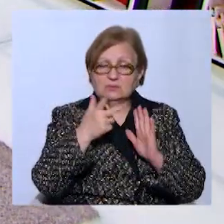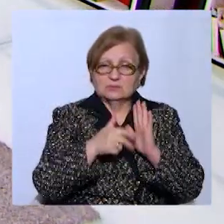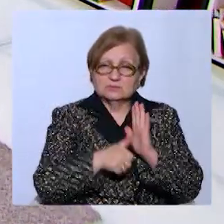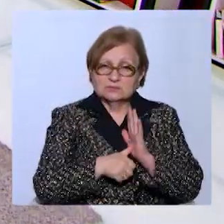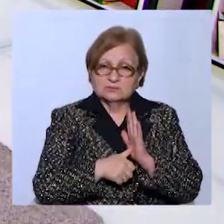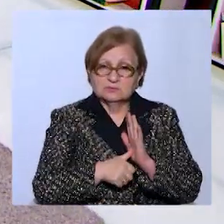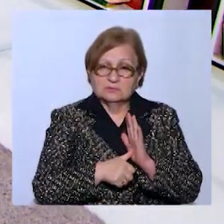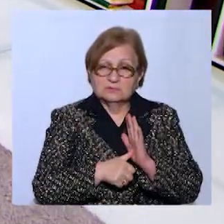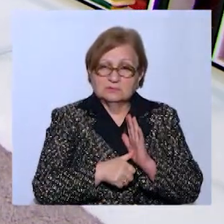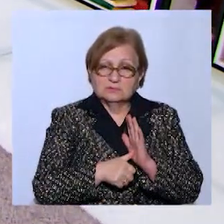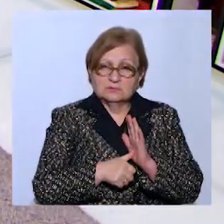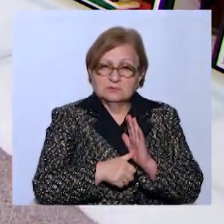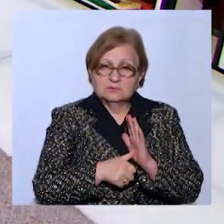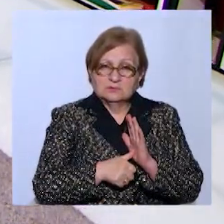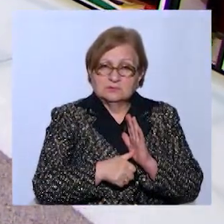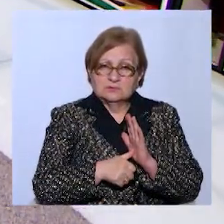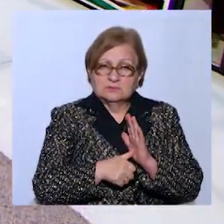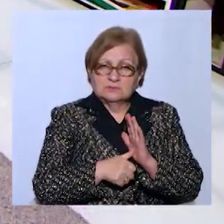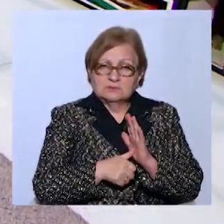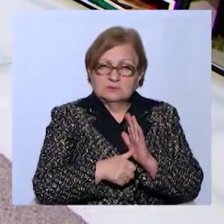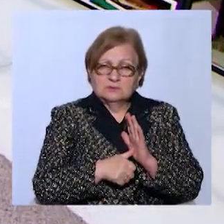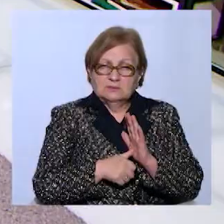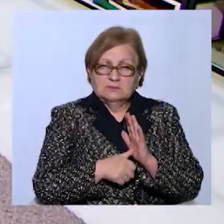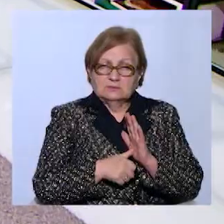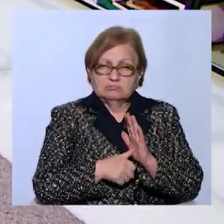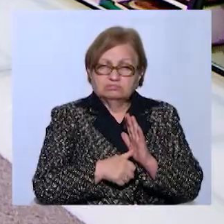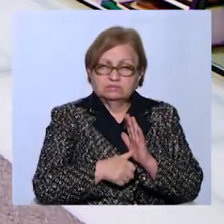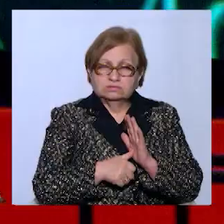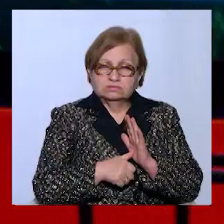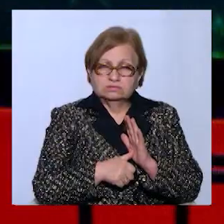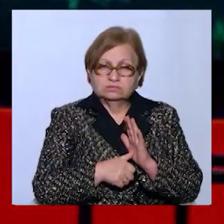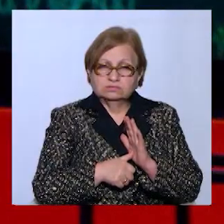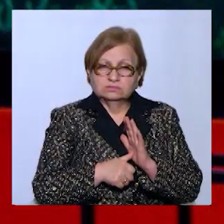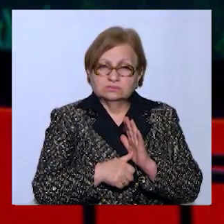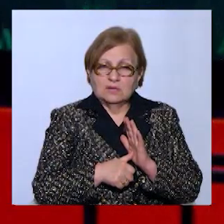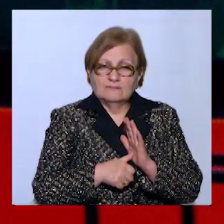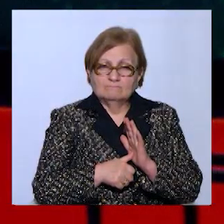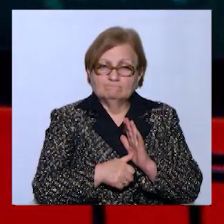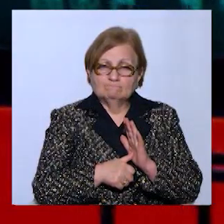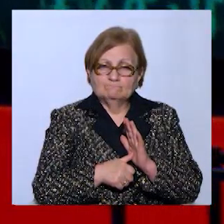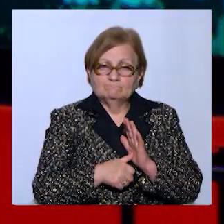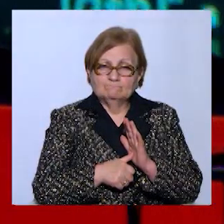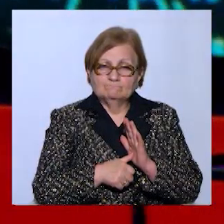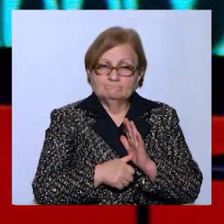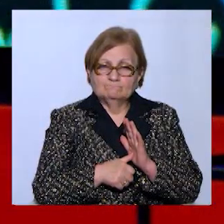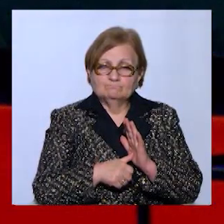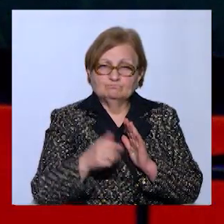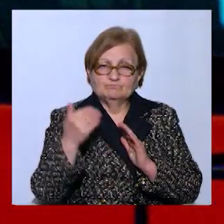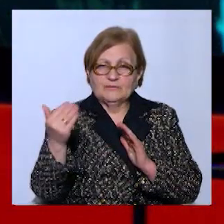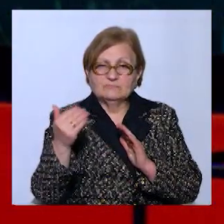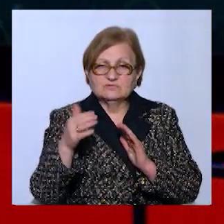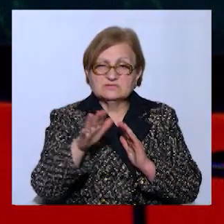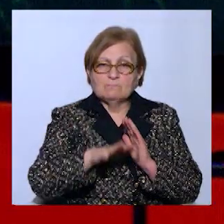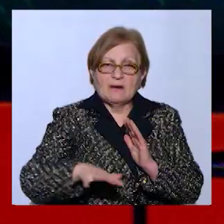მაგრამ თუ ამას აღნიშნავ 10, ვიცით ახლა ეს ადა არ მომერიდება, არ შემეშინდება ამის ის. ამის ფართობი რას უდრის?